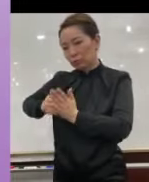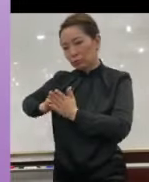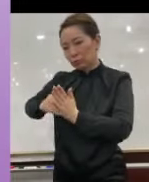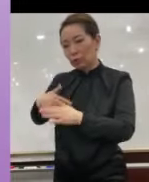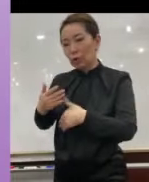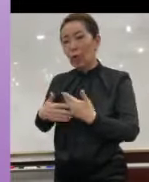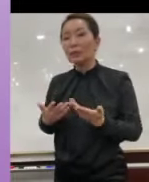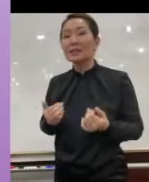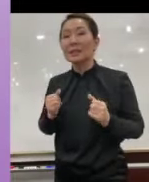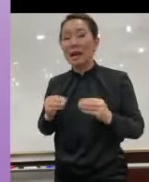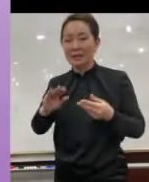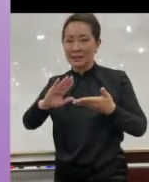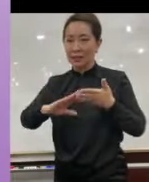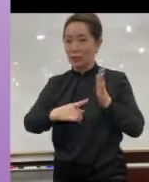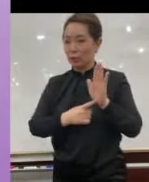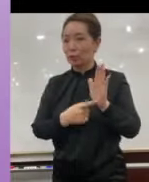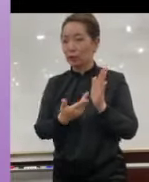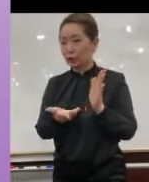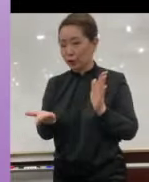хэрэгжүүлсэн бэ гэдэг талаар танилцуулъя.